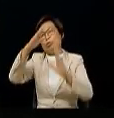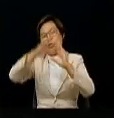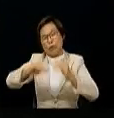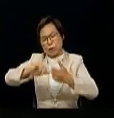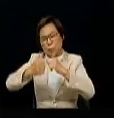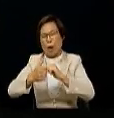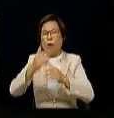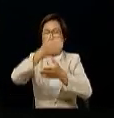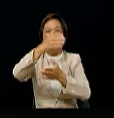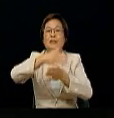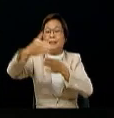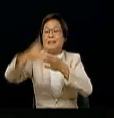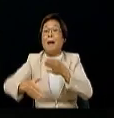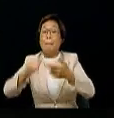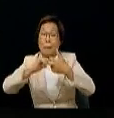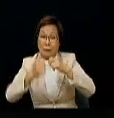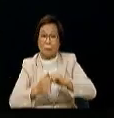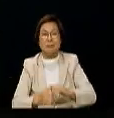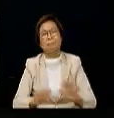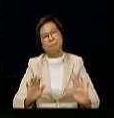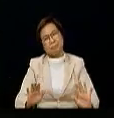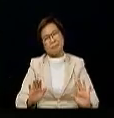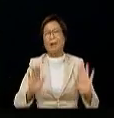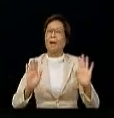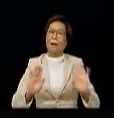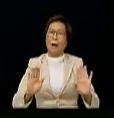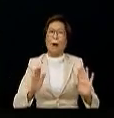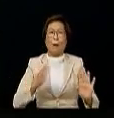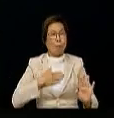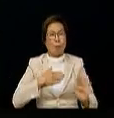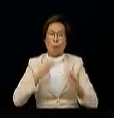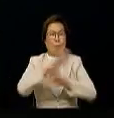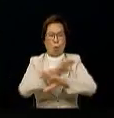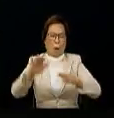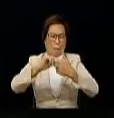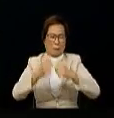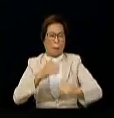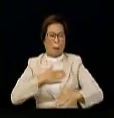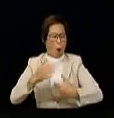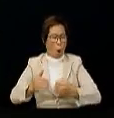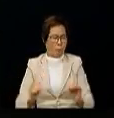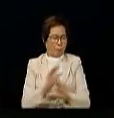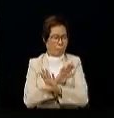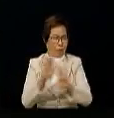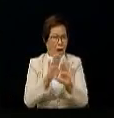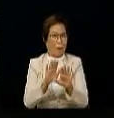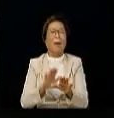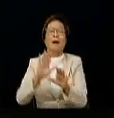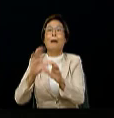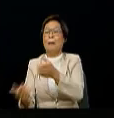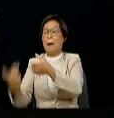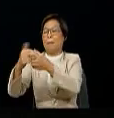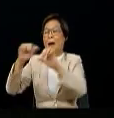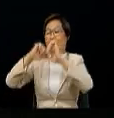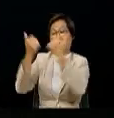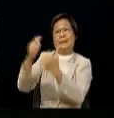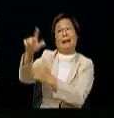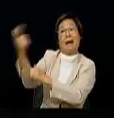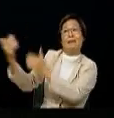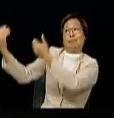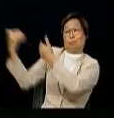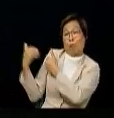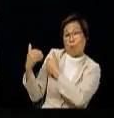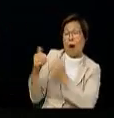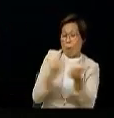masalah saya tahu ini bukan masalah Kementerian Kami sebenarnya dia melibatkan edisi yang lain sebagai